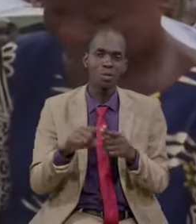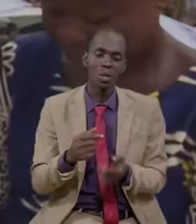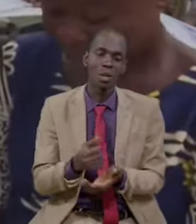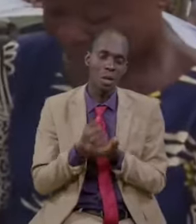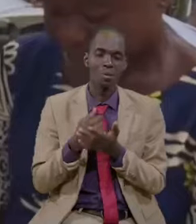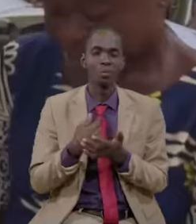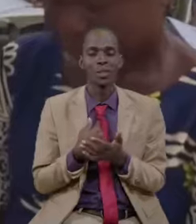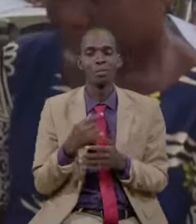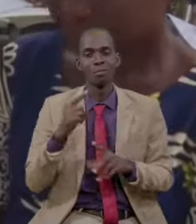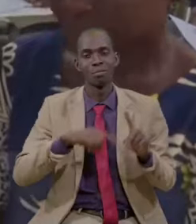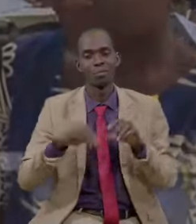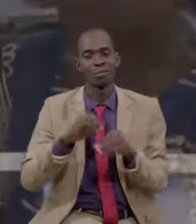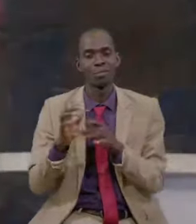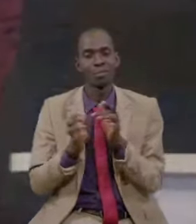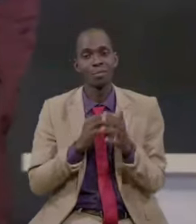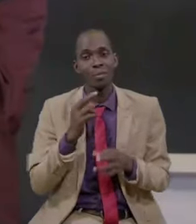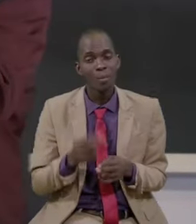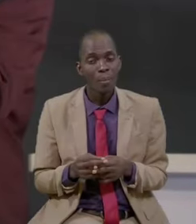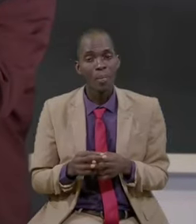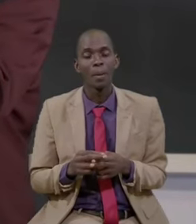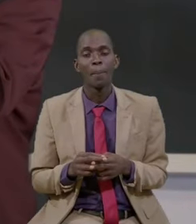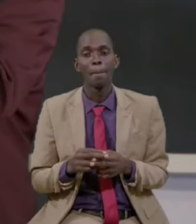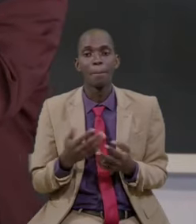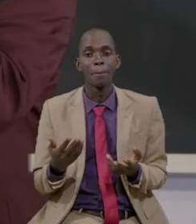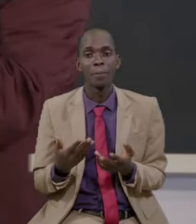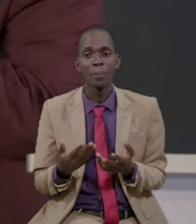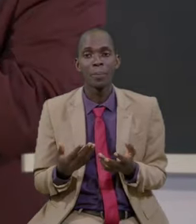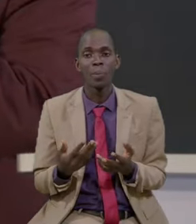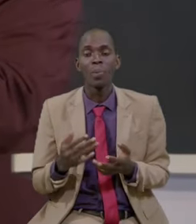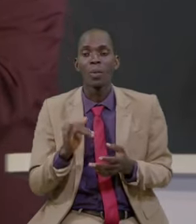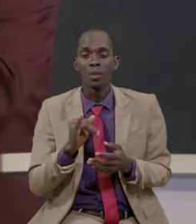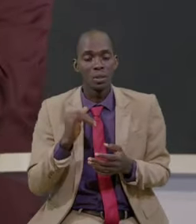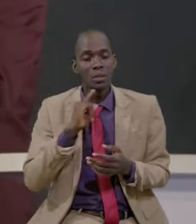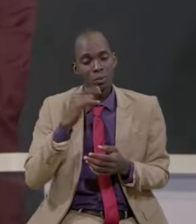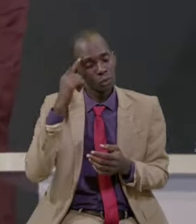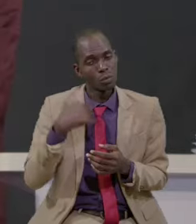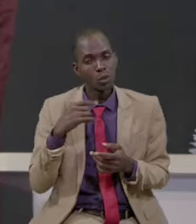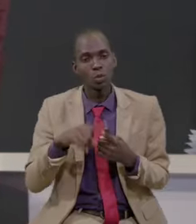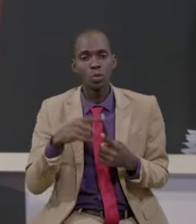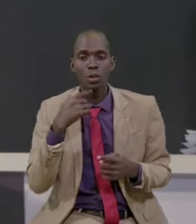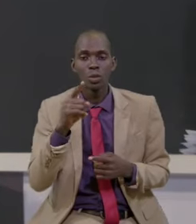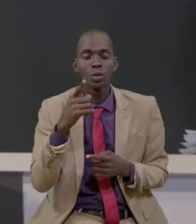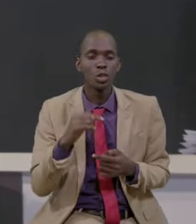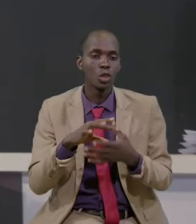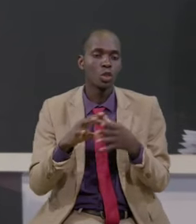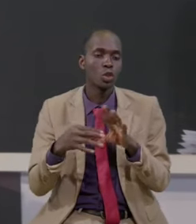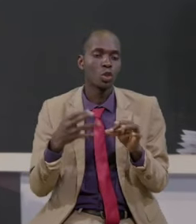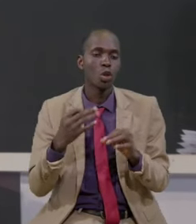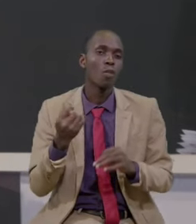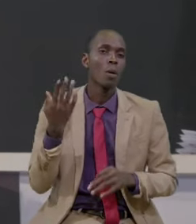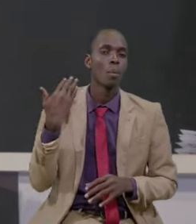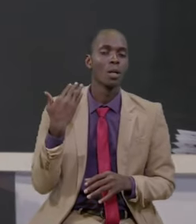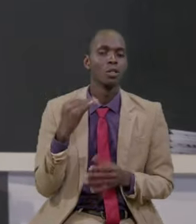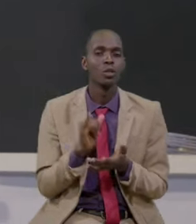Parce que vous savez, pour moi, une chose est de raconter les histoires du passé. Il dit, voici ce que